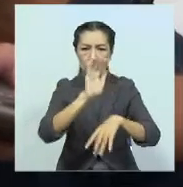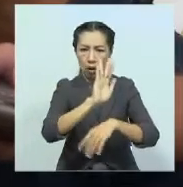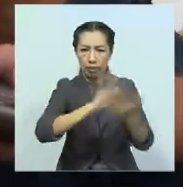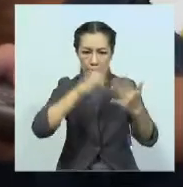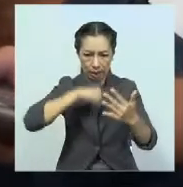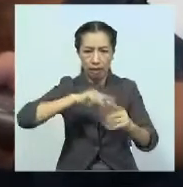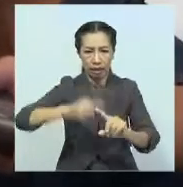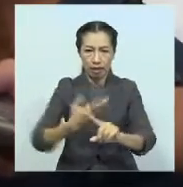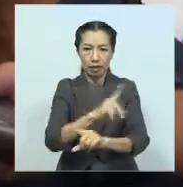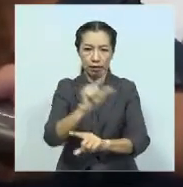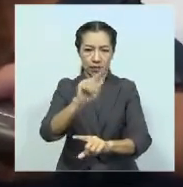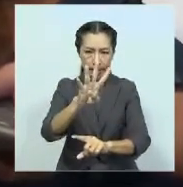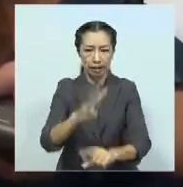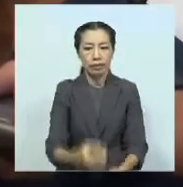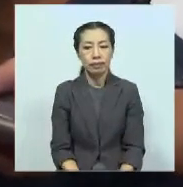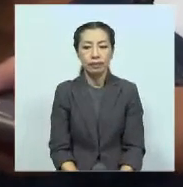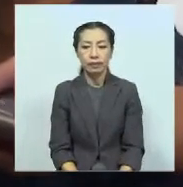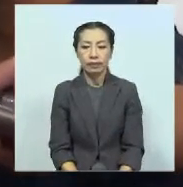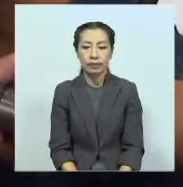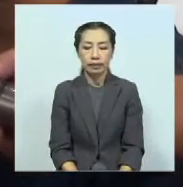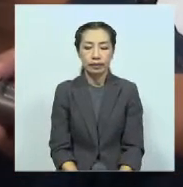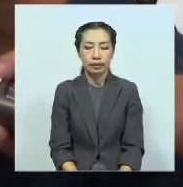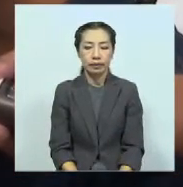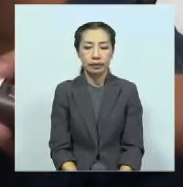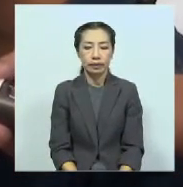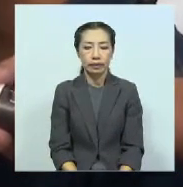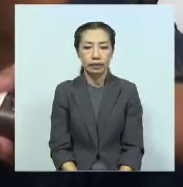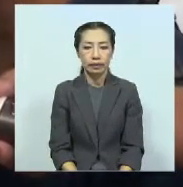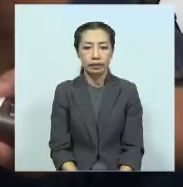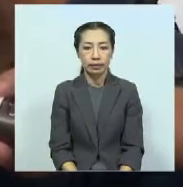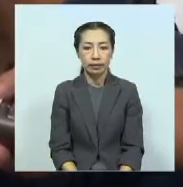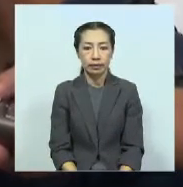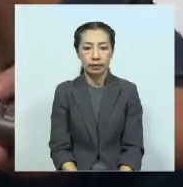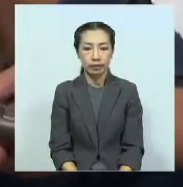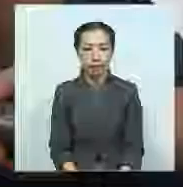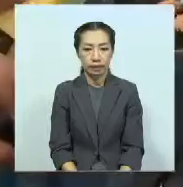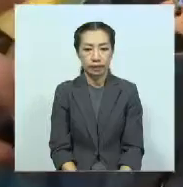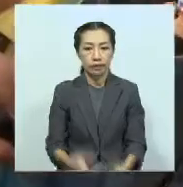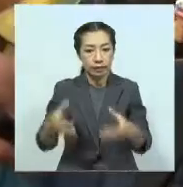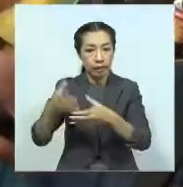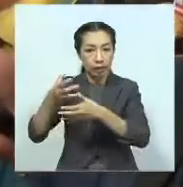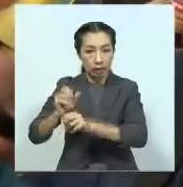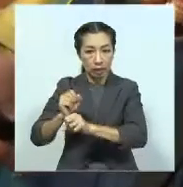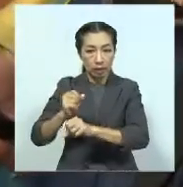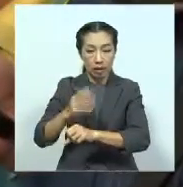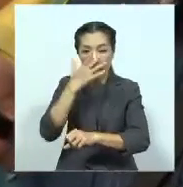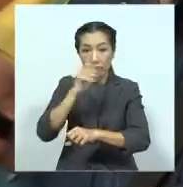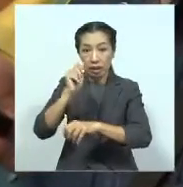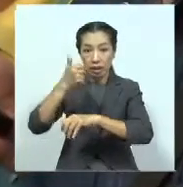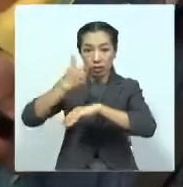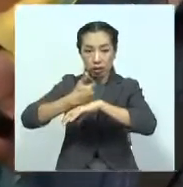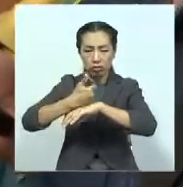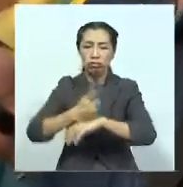ศครับสำหรับวันที่24มีนาคมครับทางด้านนายอภิสิทธิ์เวชชาชีวะหัวหน้าพรรคประชาธิปัต